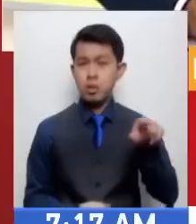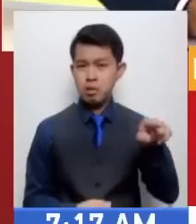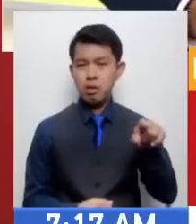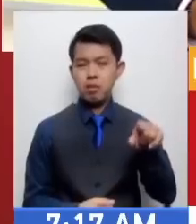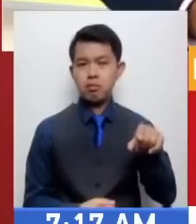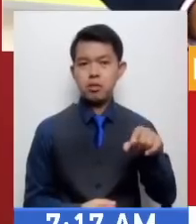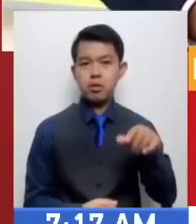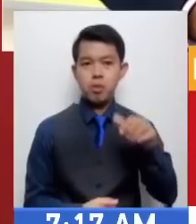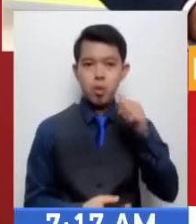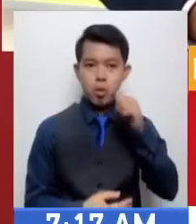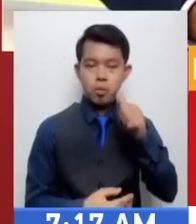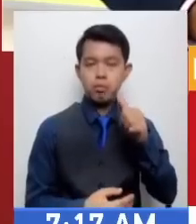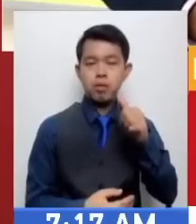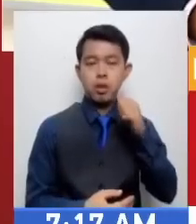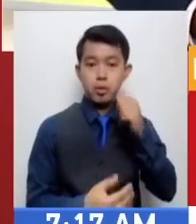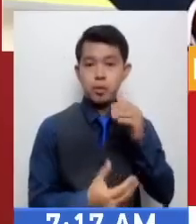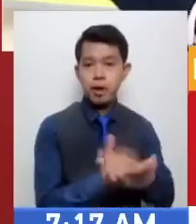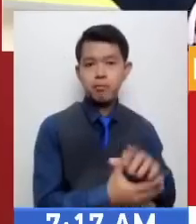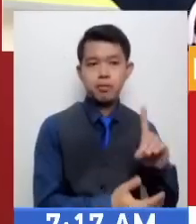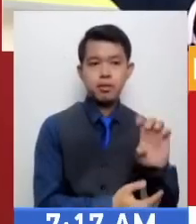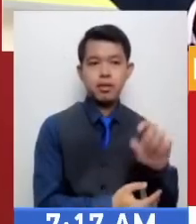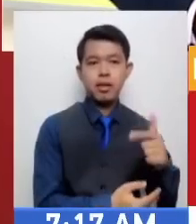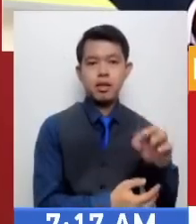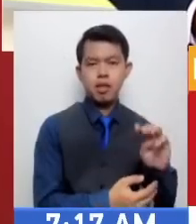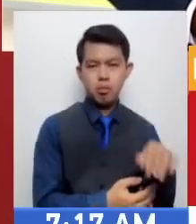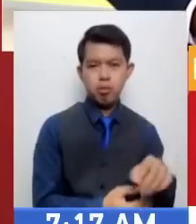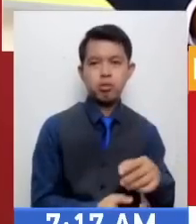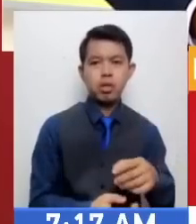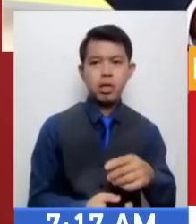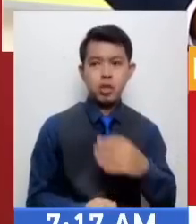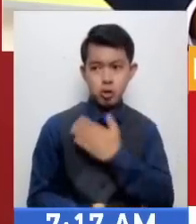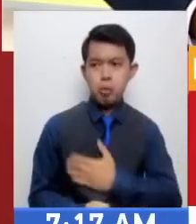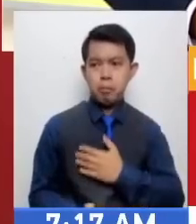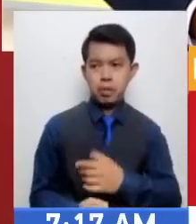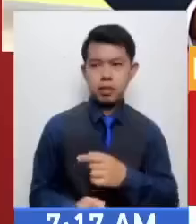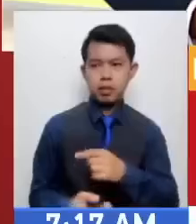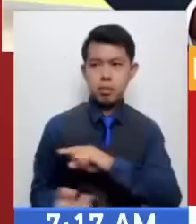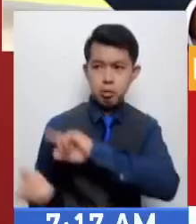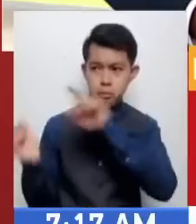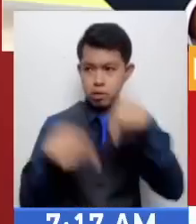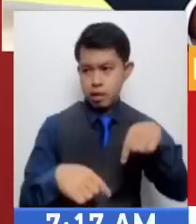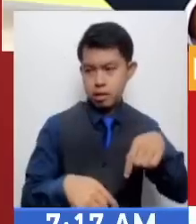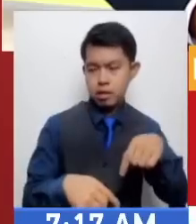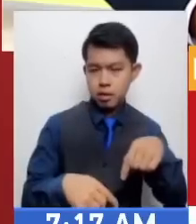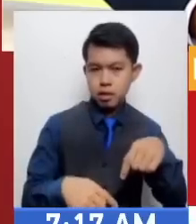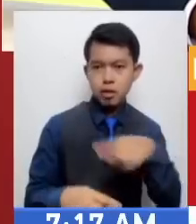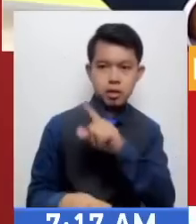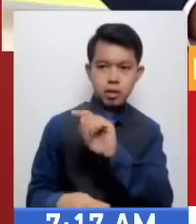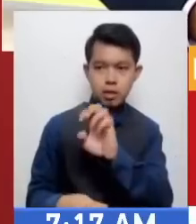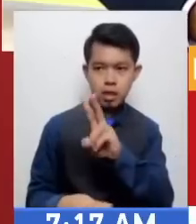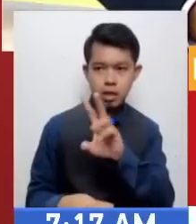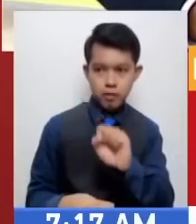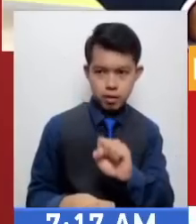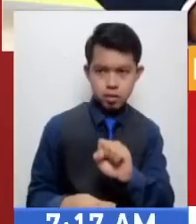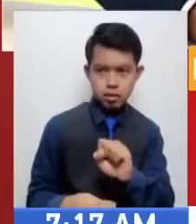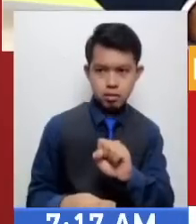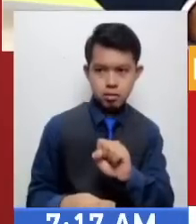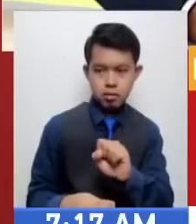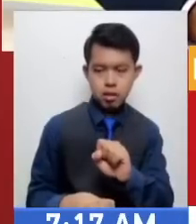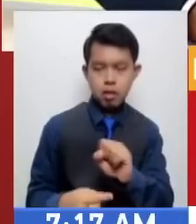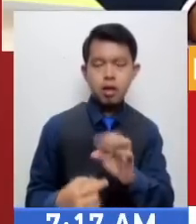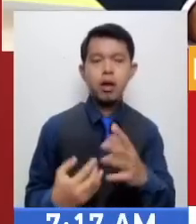at harapin daw ang reklamo sa kanya. Nabanggit nyo na wala pa namang kaso na nag-uugnay dito kay De Gamo, si Congressman